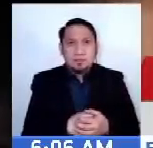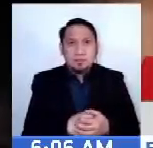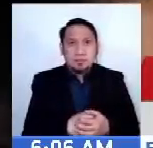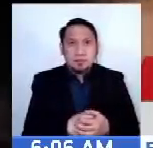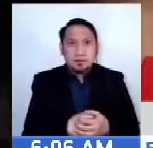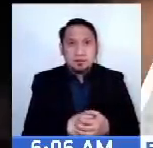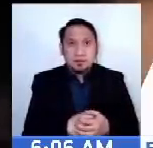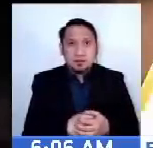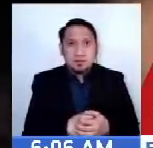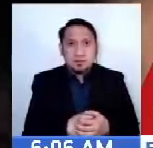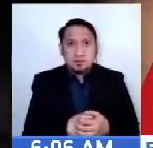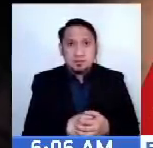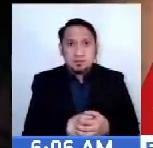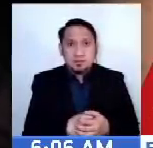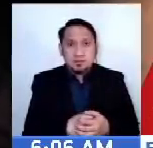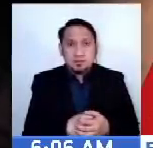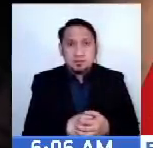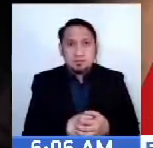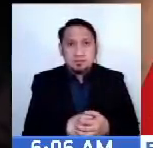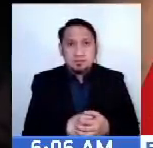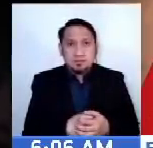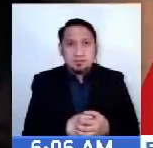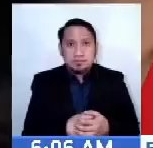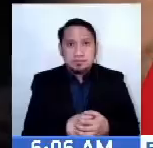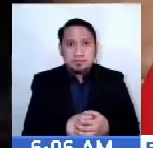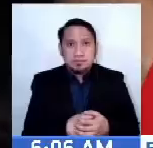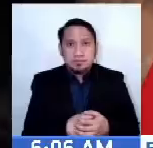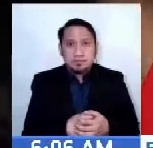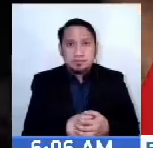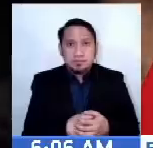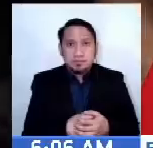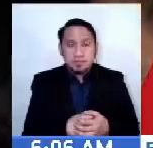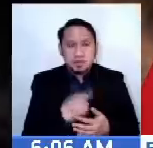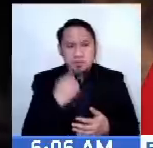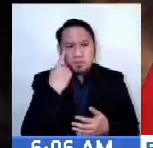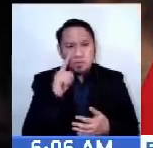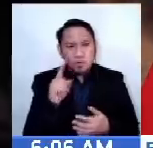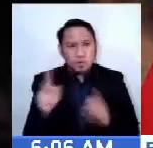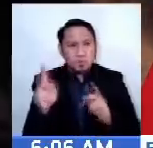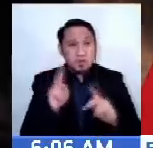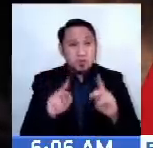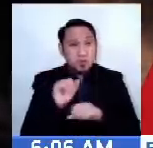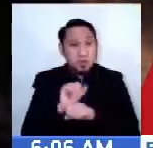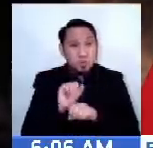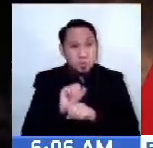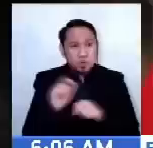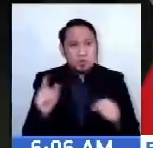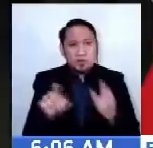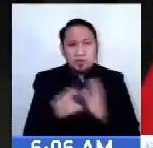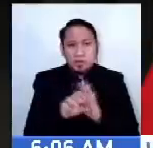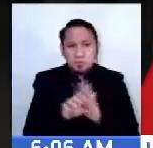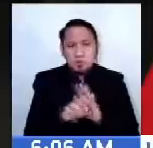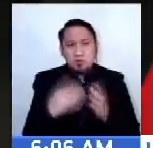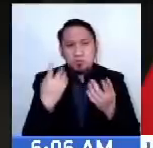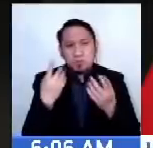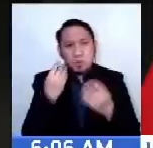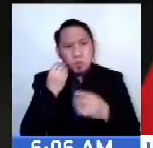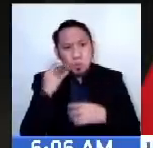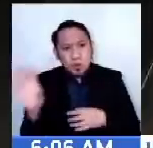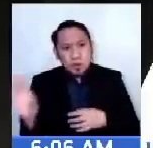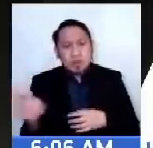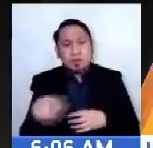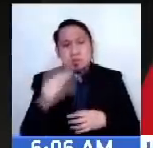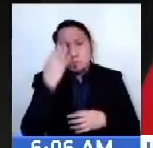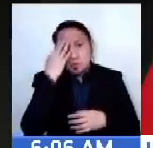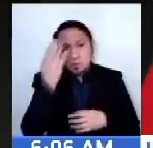sistema. Opo. Kasi para rin sa mga nagtatrabaho pauwi ng Bulacan pa luwas. May mga bus din na